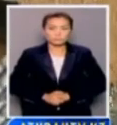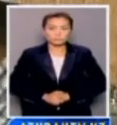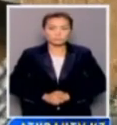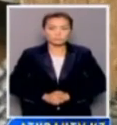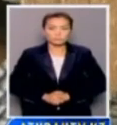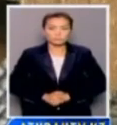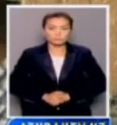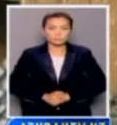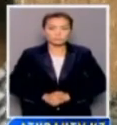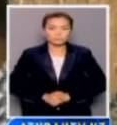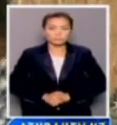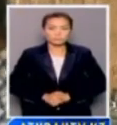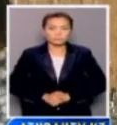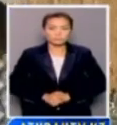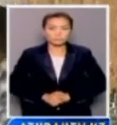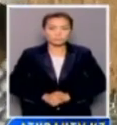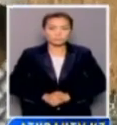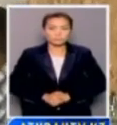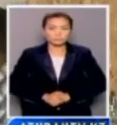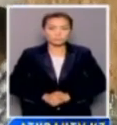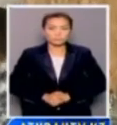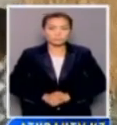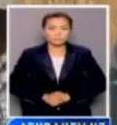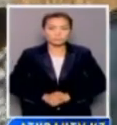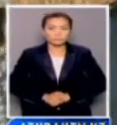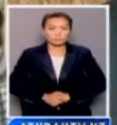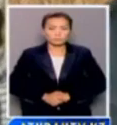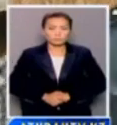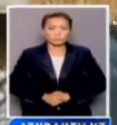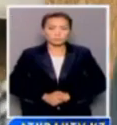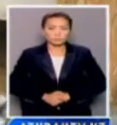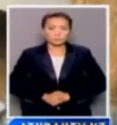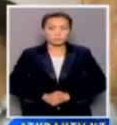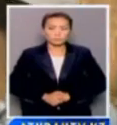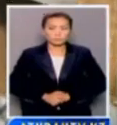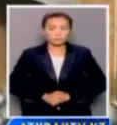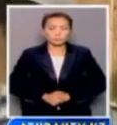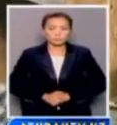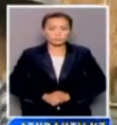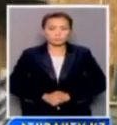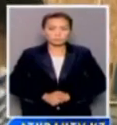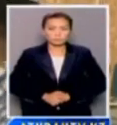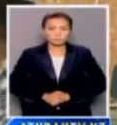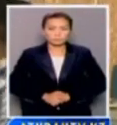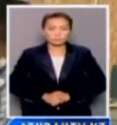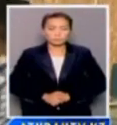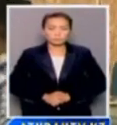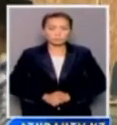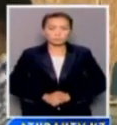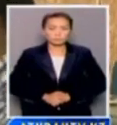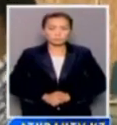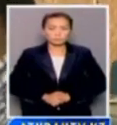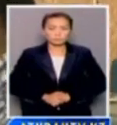адам емес, 5-6 столик отыр ғой. Иә, сол бастырып кіріп кетті. Қалай кіріп кетті мына жерде сіздің территорияңыз? Сіздер жалпы қана қазір доставка жасай